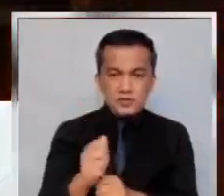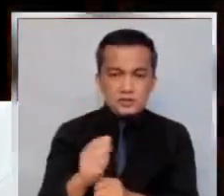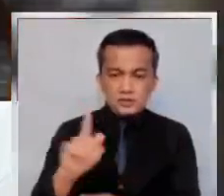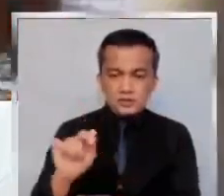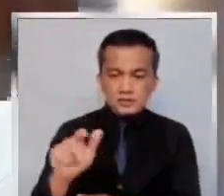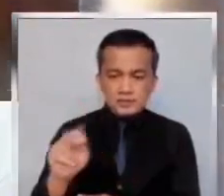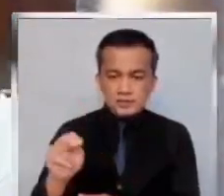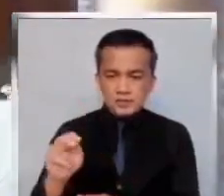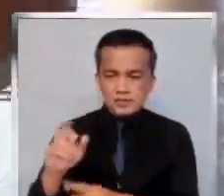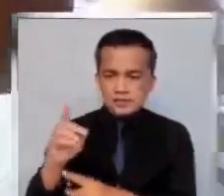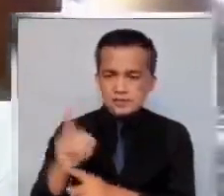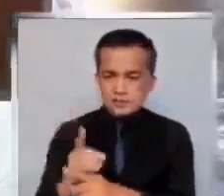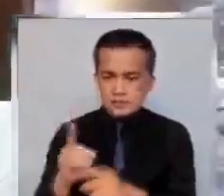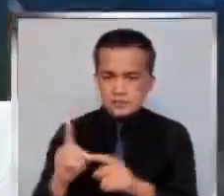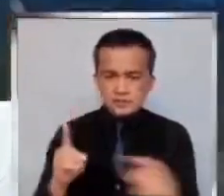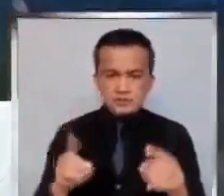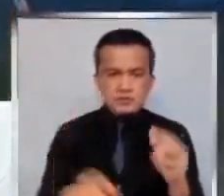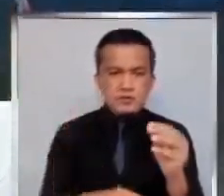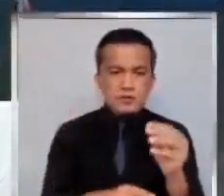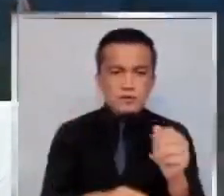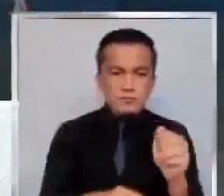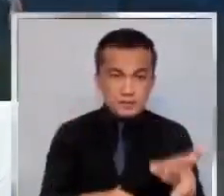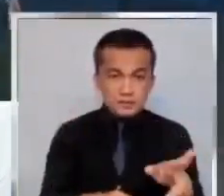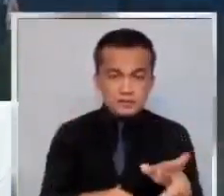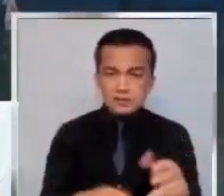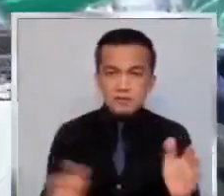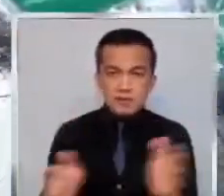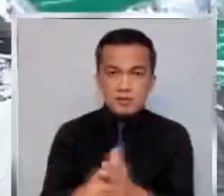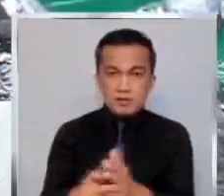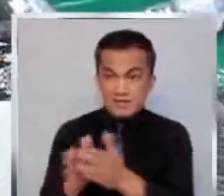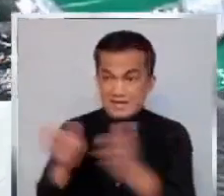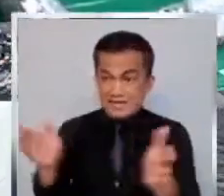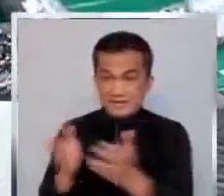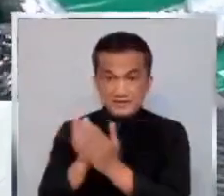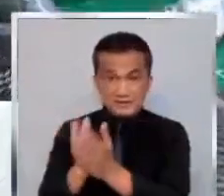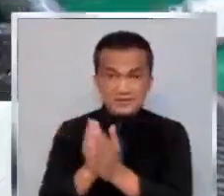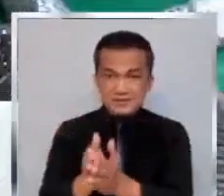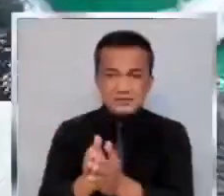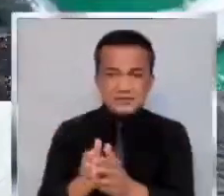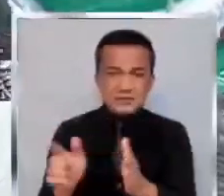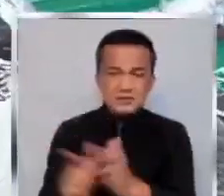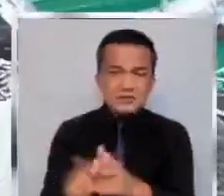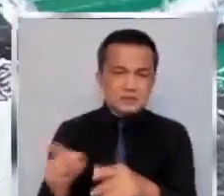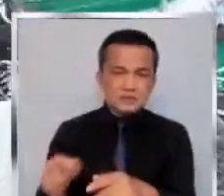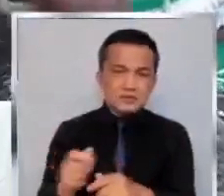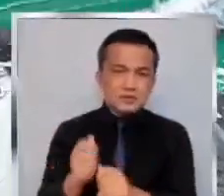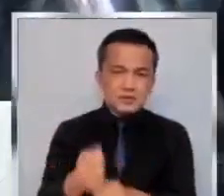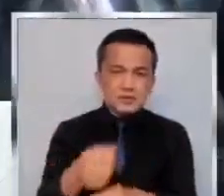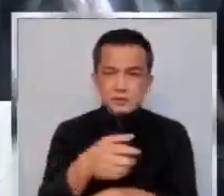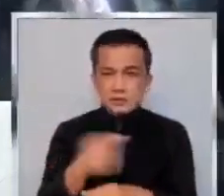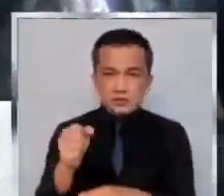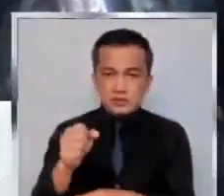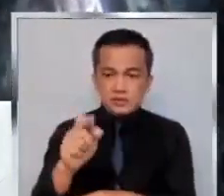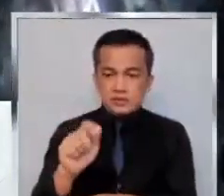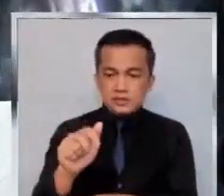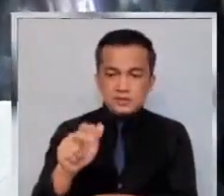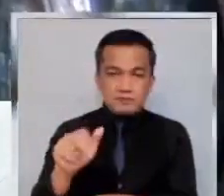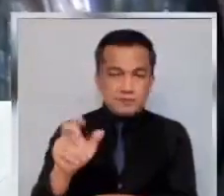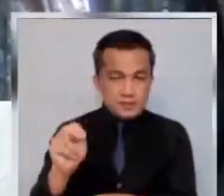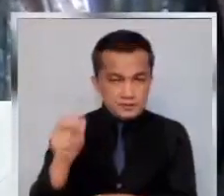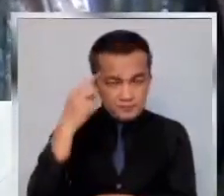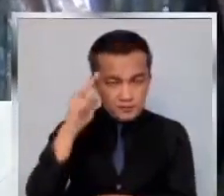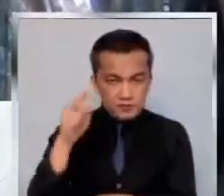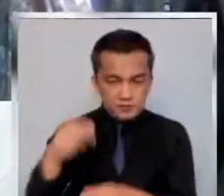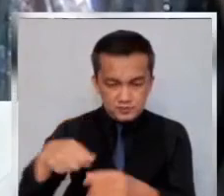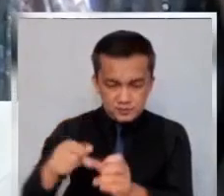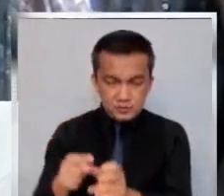Marso. Bawal mangisda mga commercial fishing vessel na pangunahing pinagkukunan ng supply ng tambang pang sardinas. Para masigurong sapat ang supply